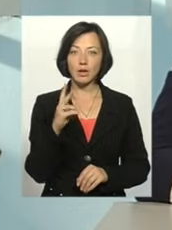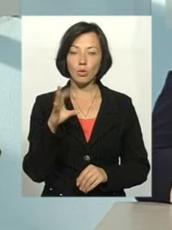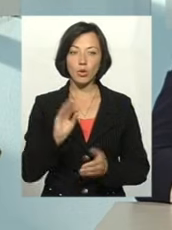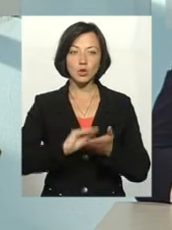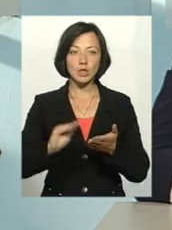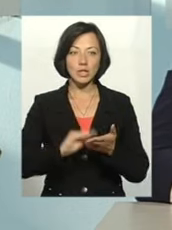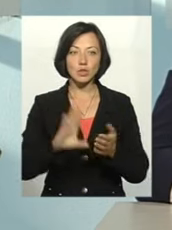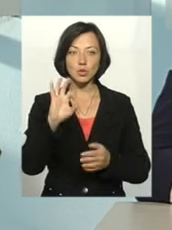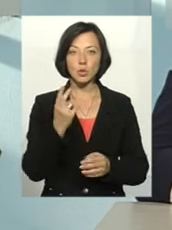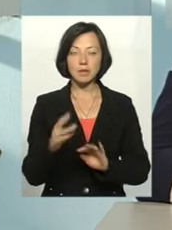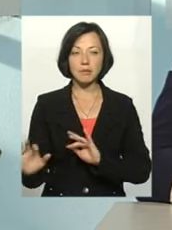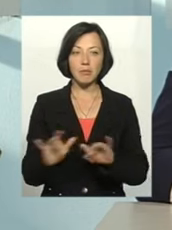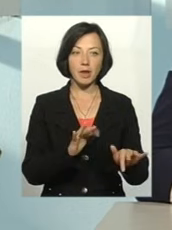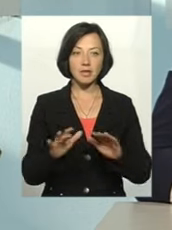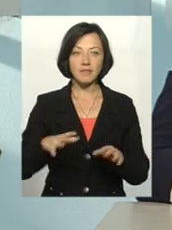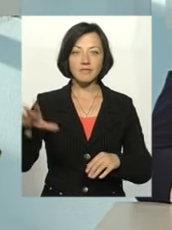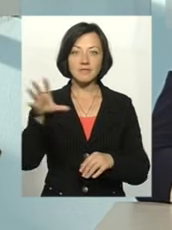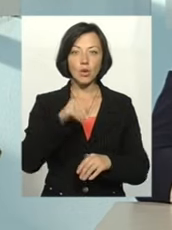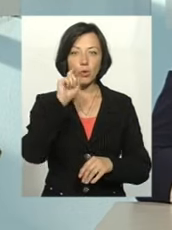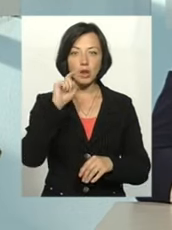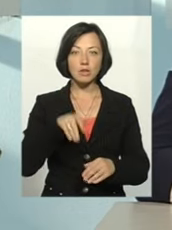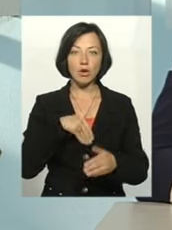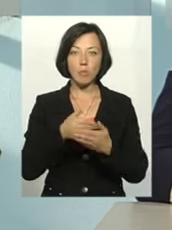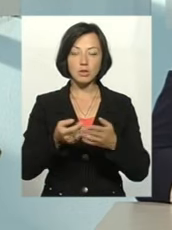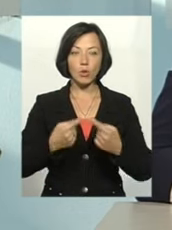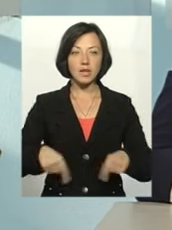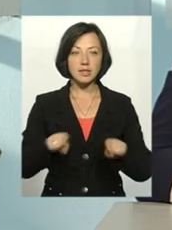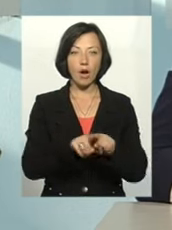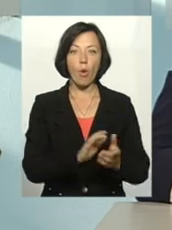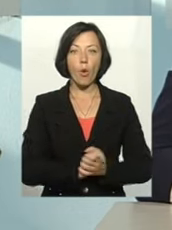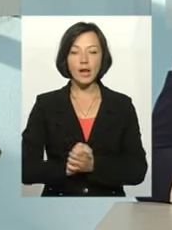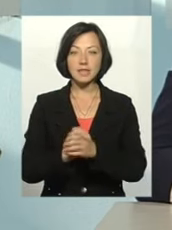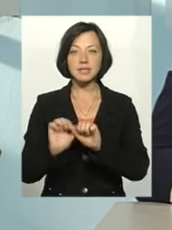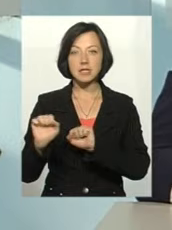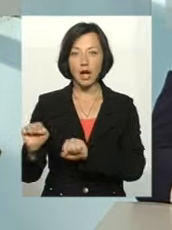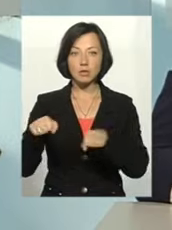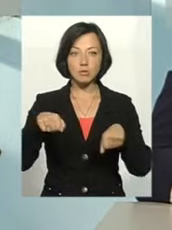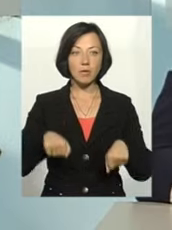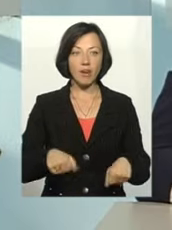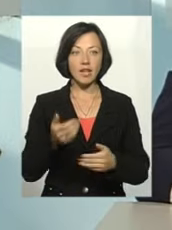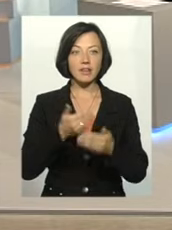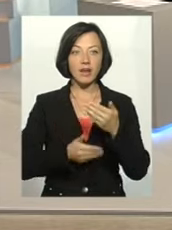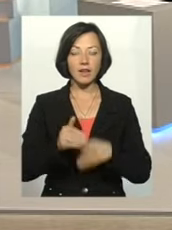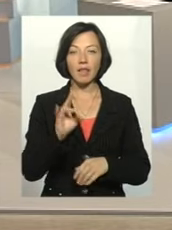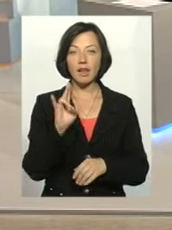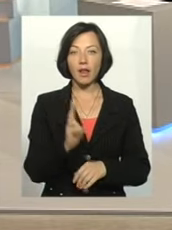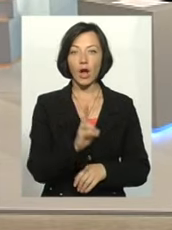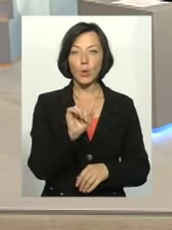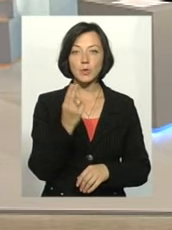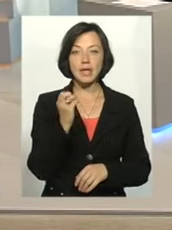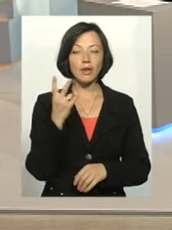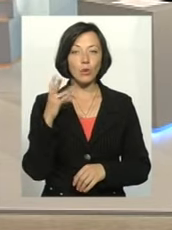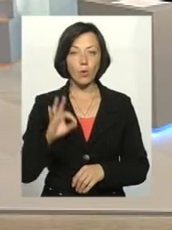журналіст, соціальний менеджер Всеукраїнської громадської організації «Коаліція захисту прав інвалідів» та Наталія Куценко,